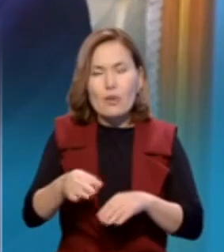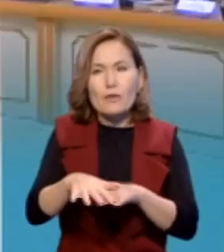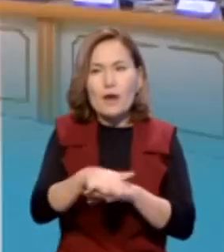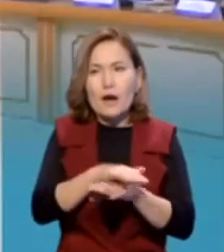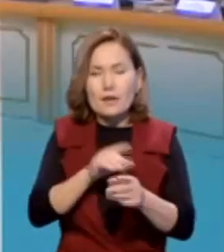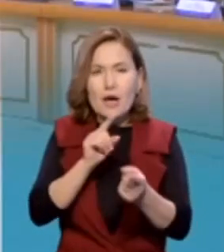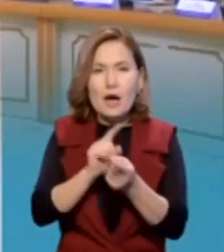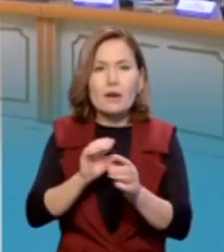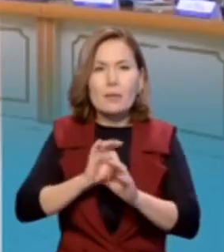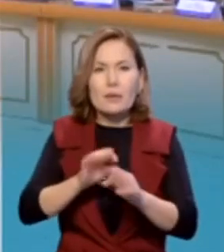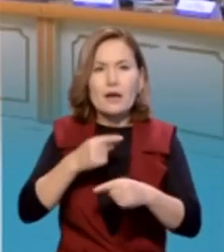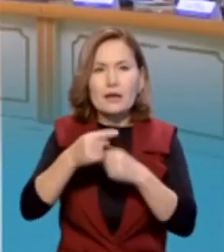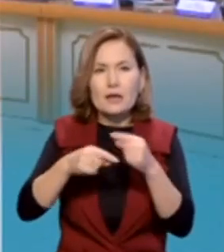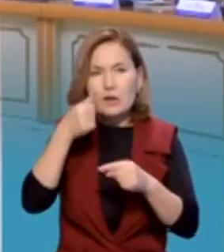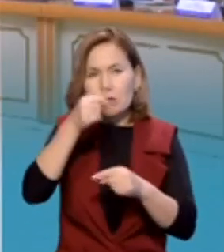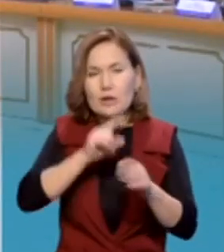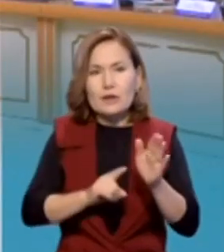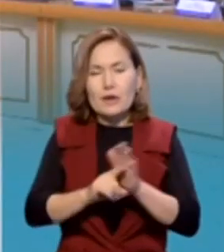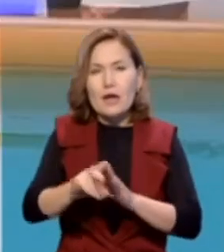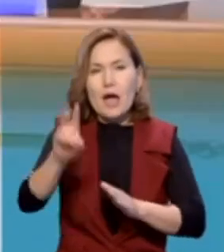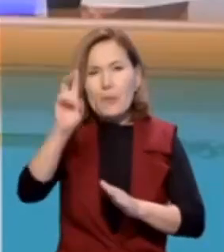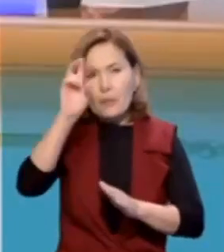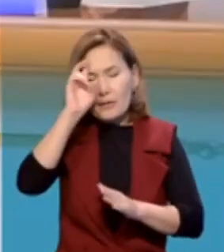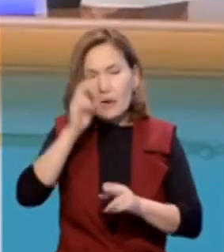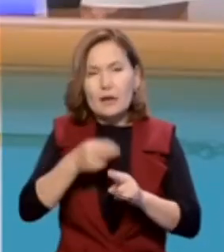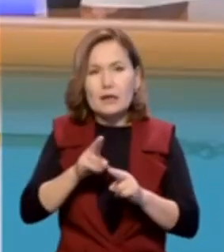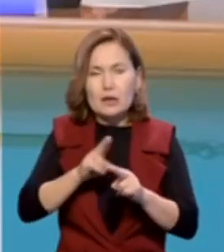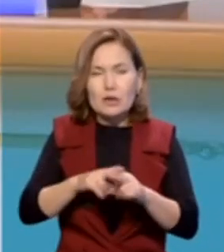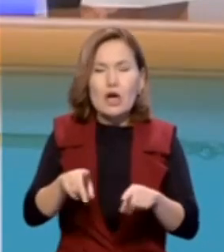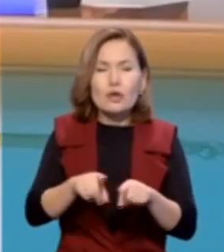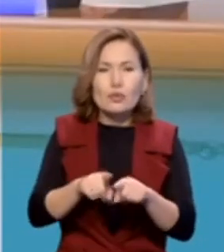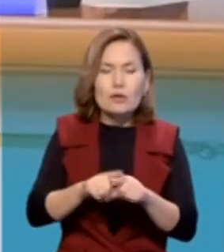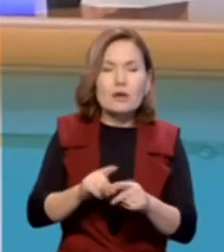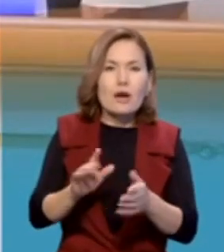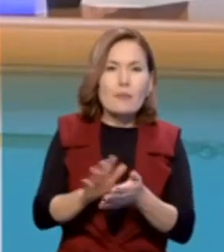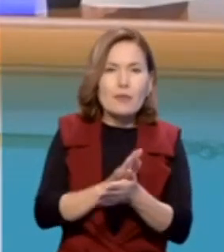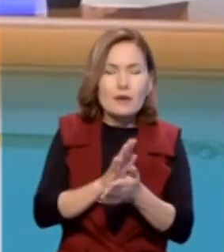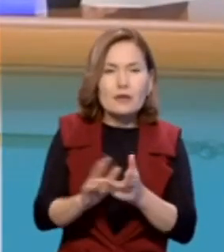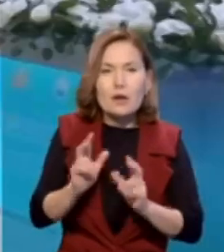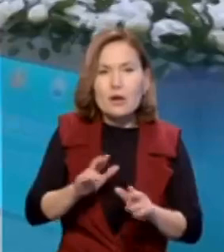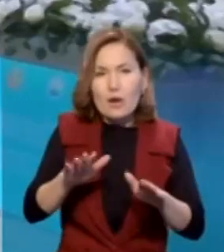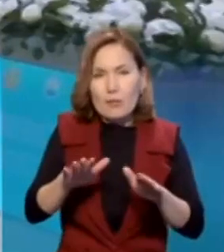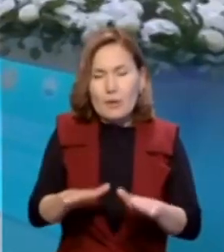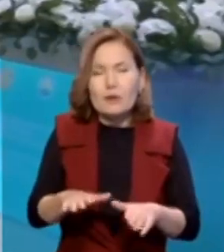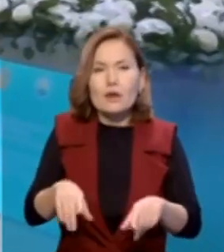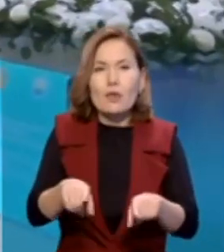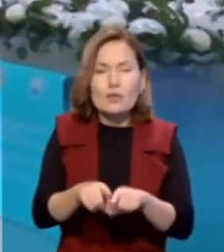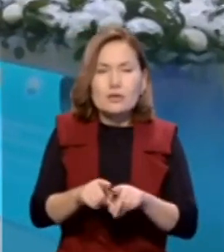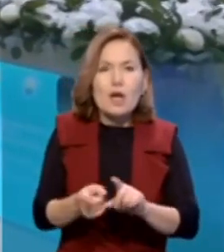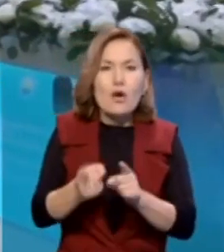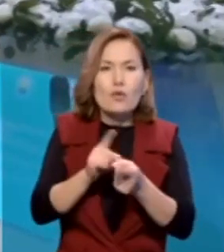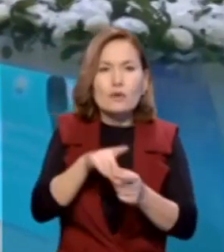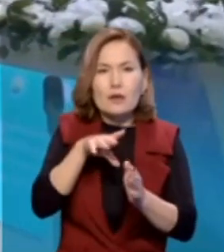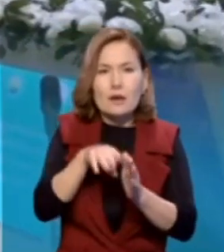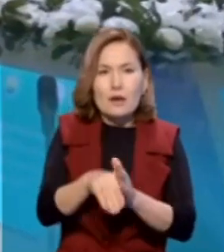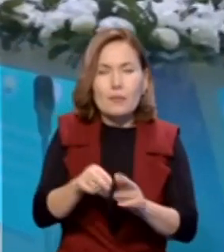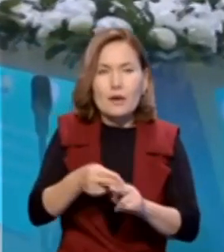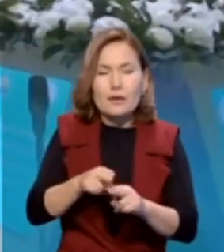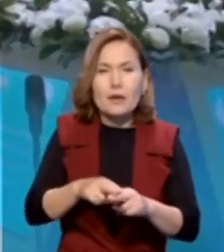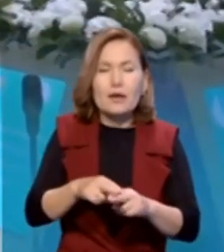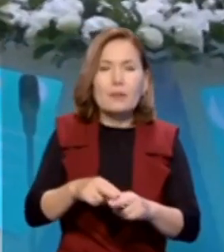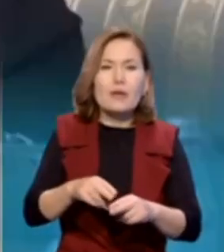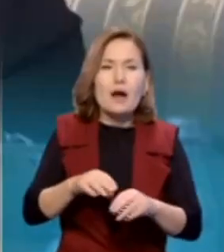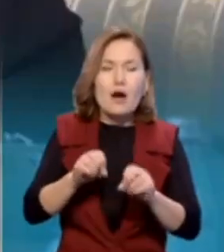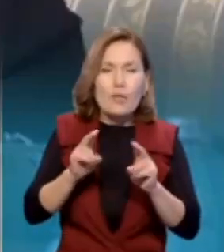берді. Келесі жылдан бастап мемлекеттік грант тағайындау бойынша да бірқатар өзгерістер енеді. Енді нарықтағы сұраныс бойынша